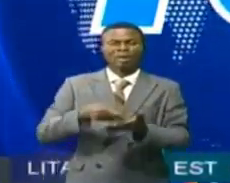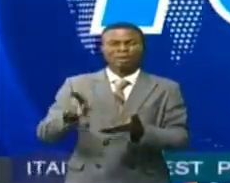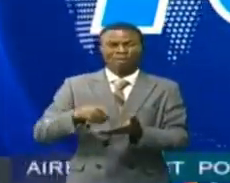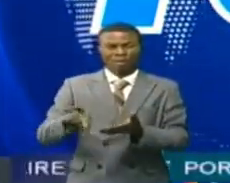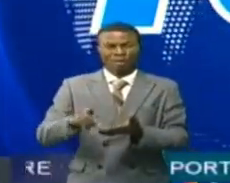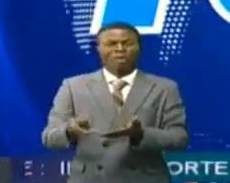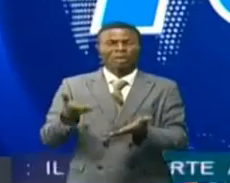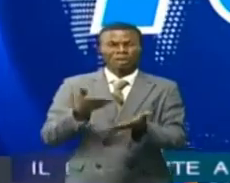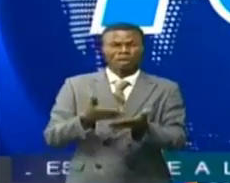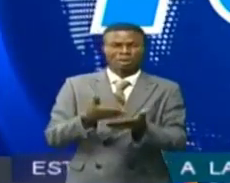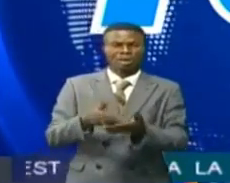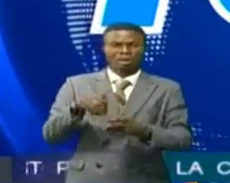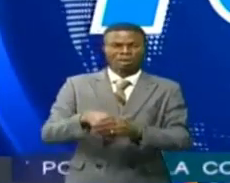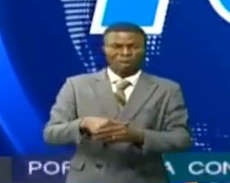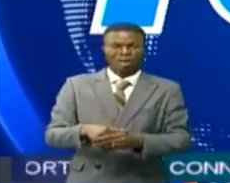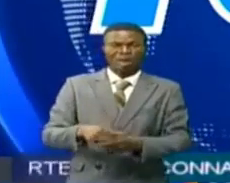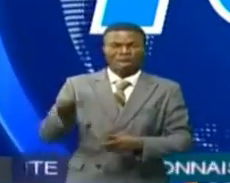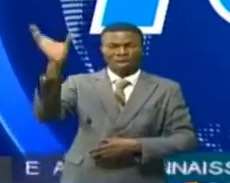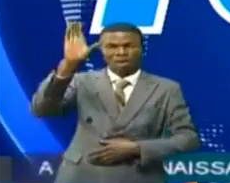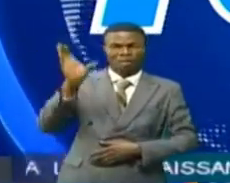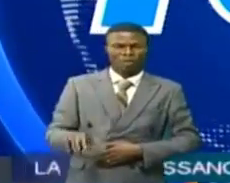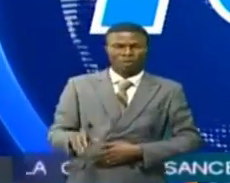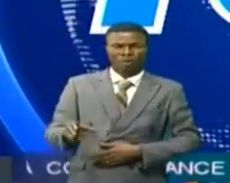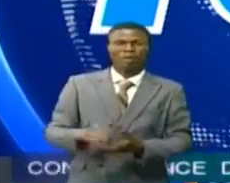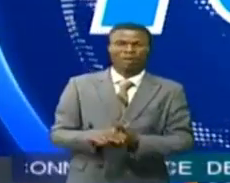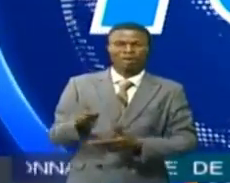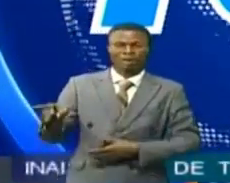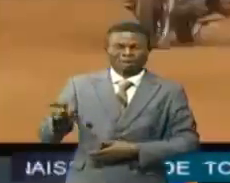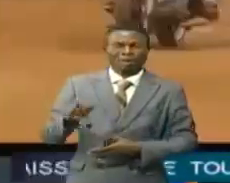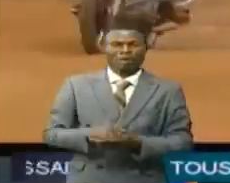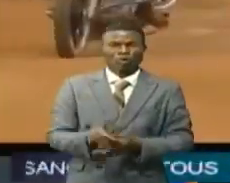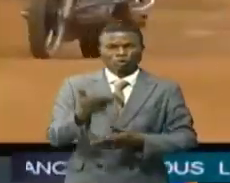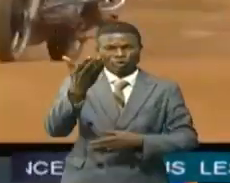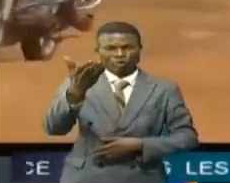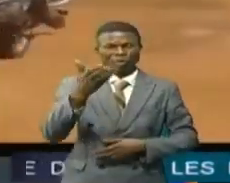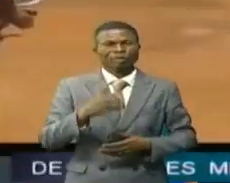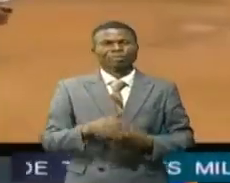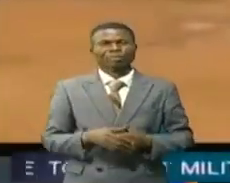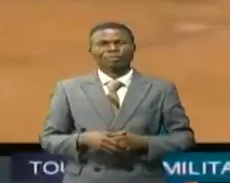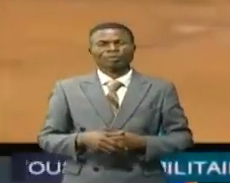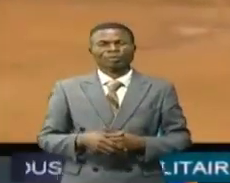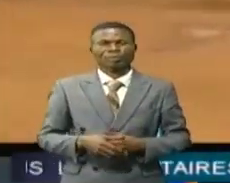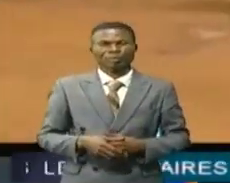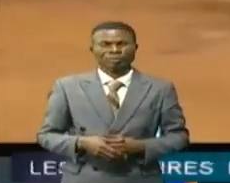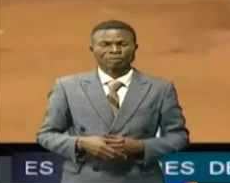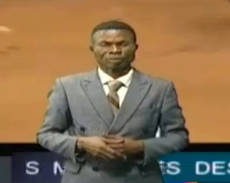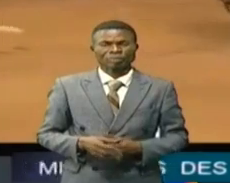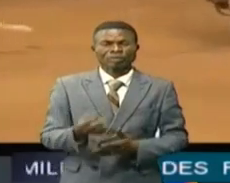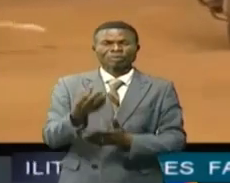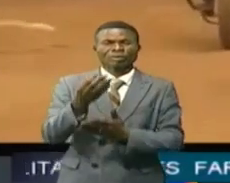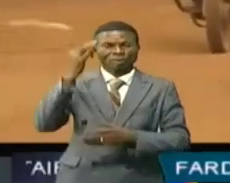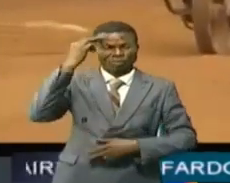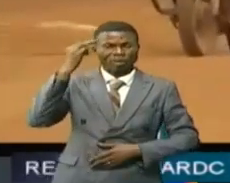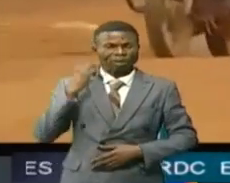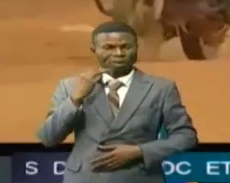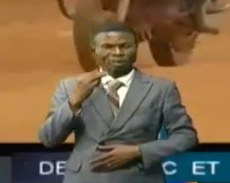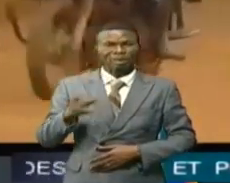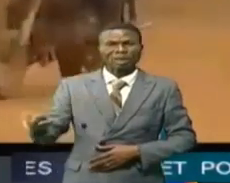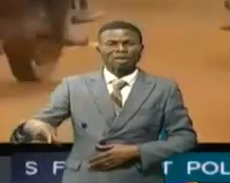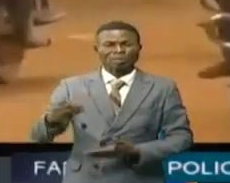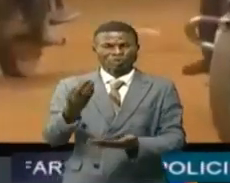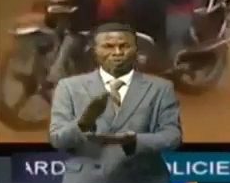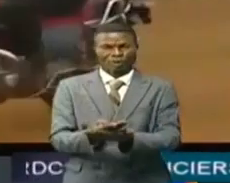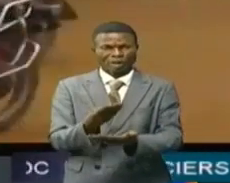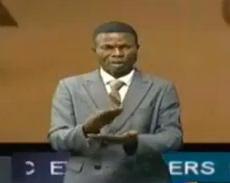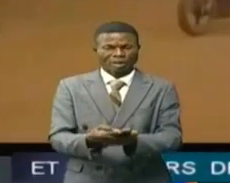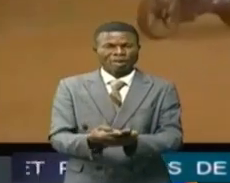la paye de la dite prime dans le chef-lieu du territoire de Sekebanza. La descente du ministre provincial de Finances et du Budget du